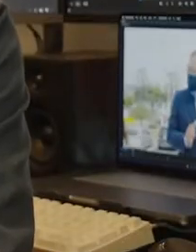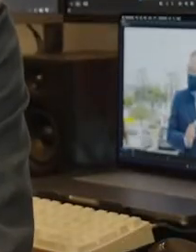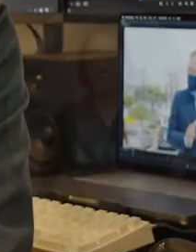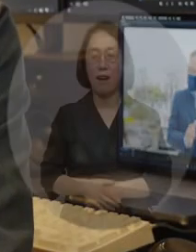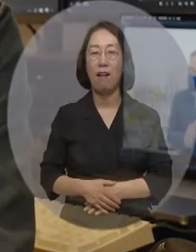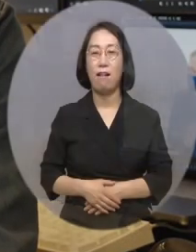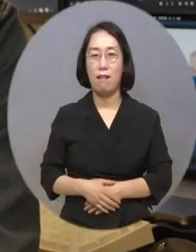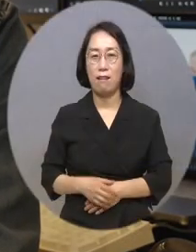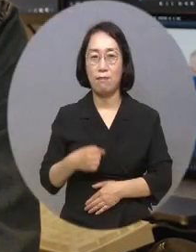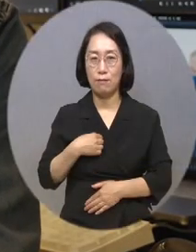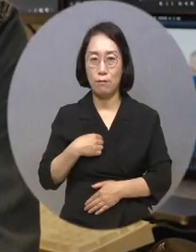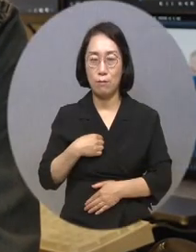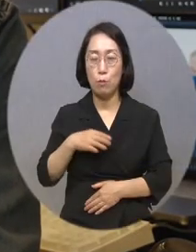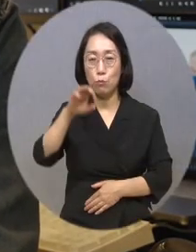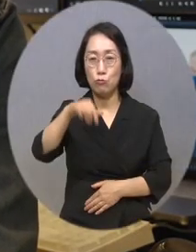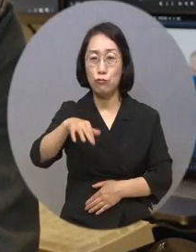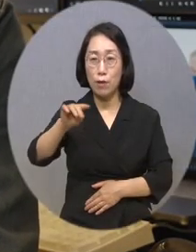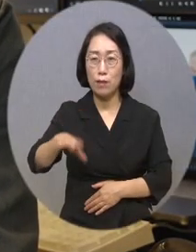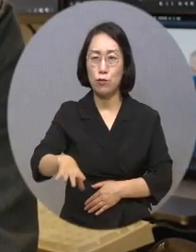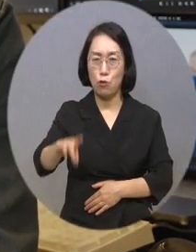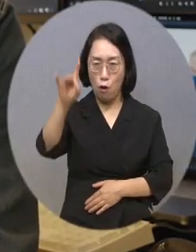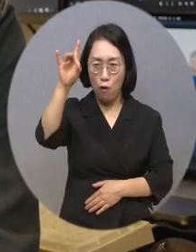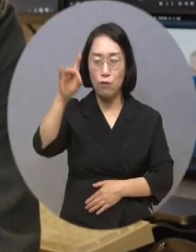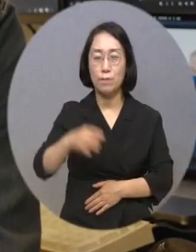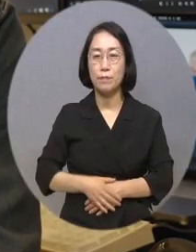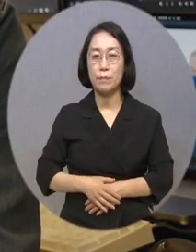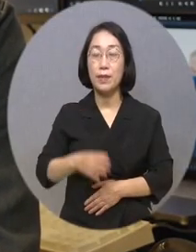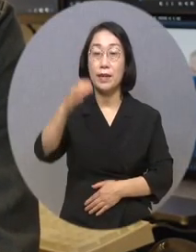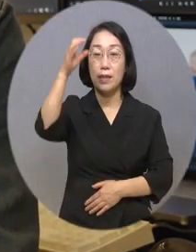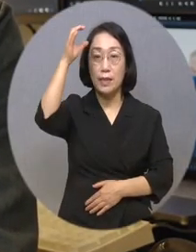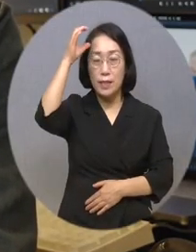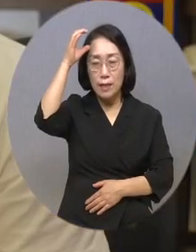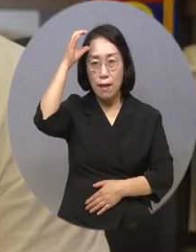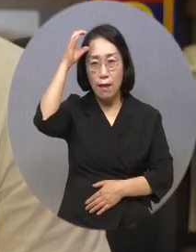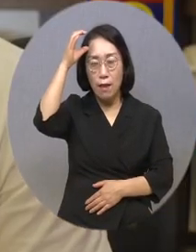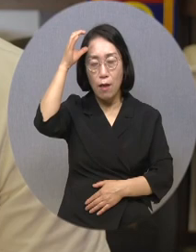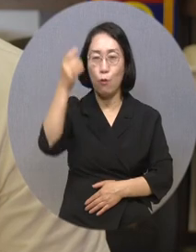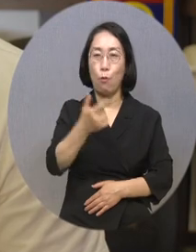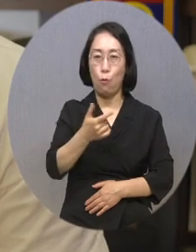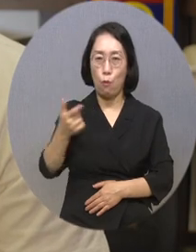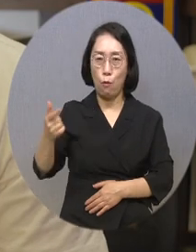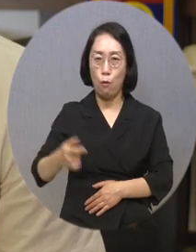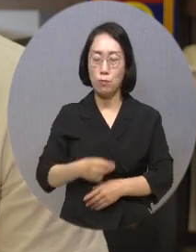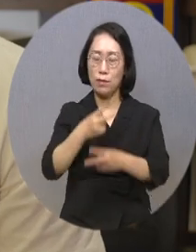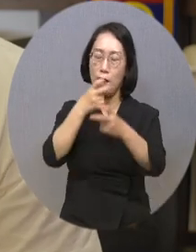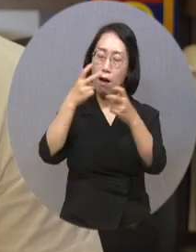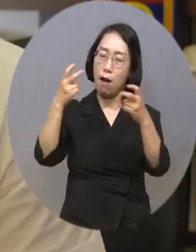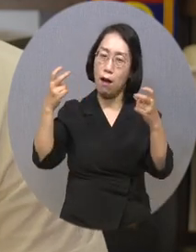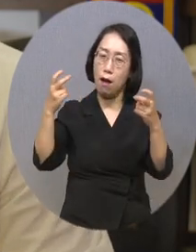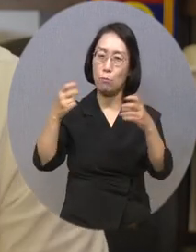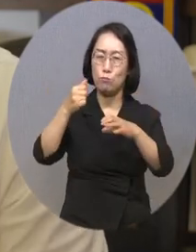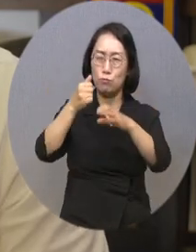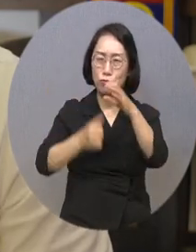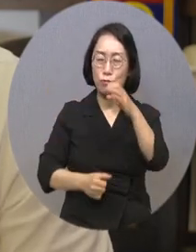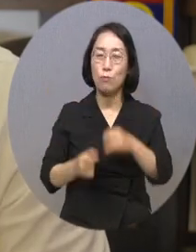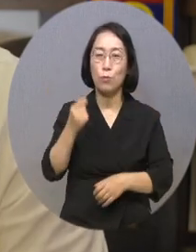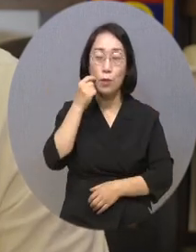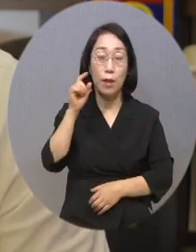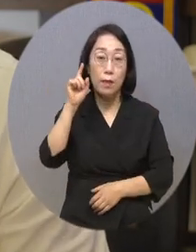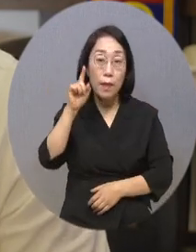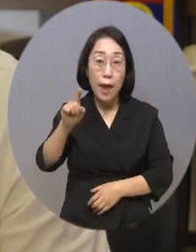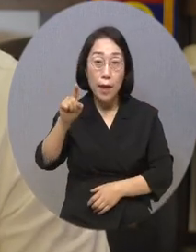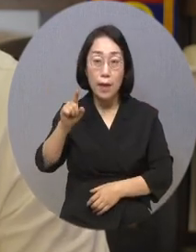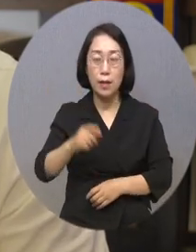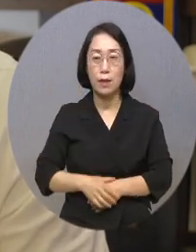아 제가 무안을 가본 적은 없어가지고 뭐 기대 반 설렘 반? 잠을 막 푹 자지는 못했던 것 같아요. 왜냐면은 다음날 촬영에